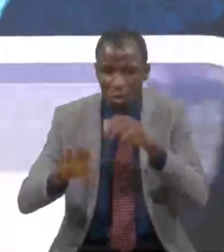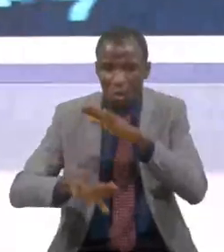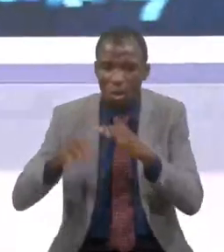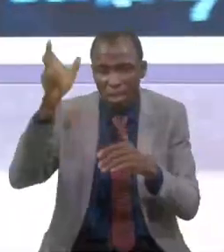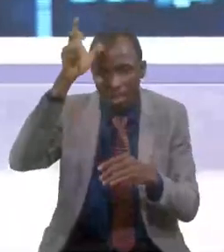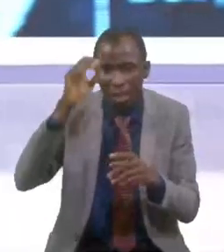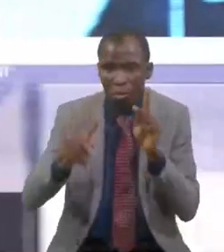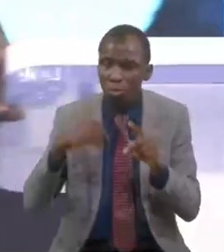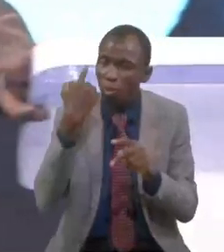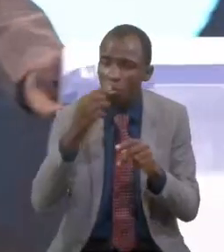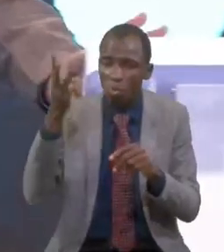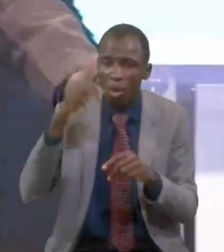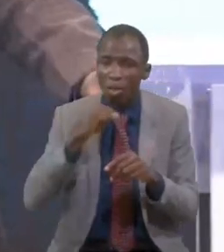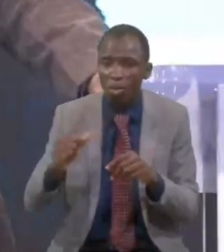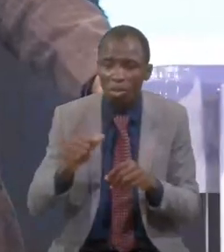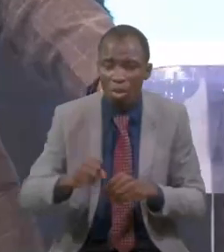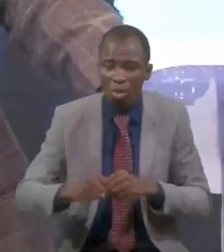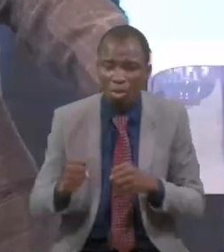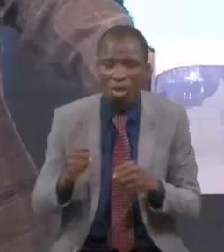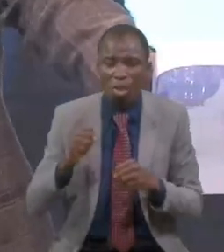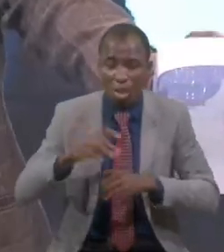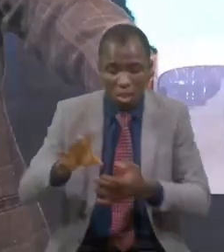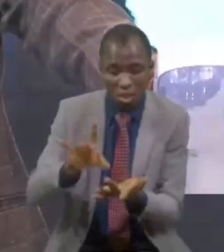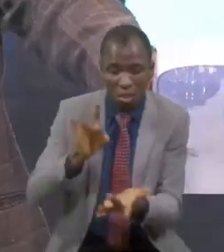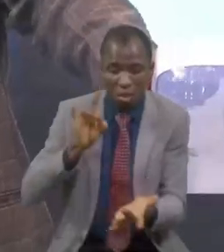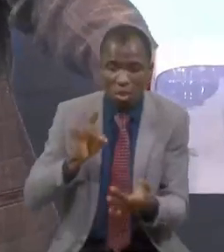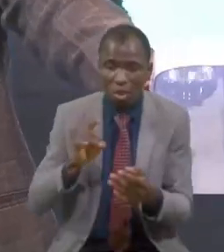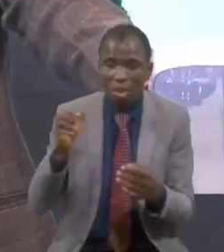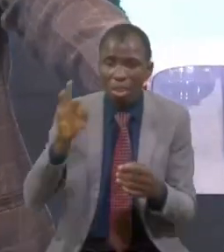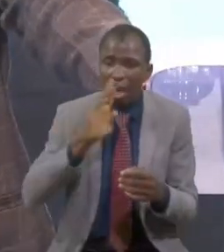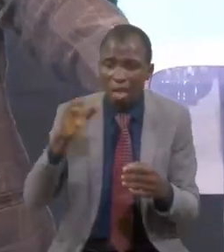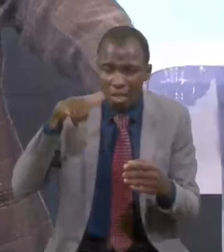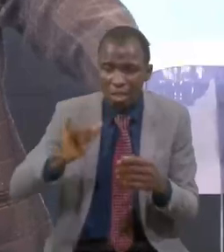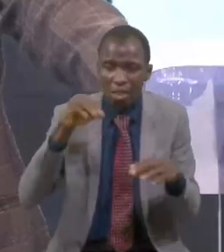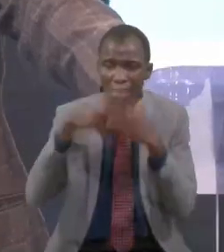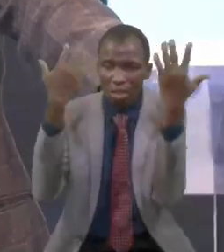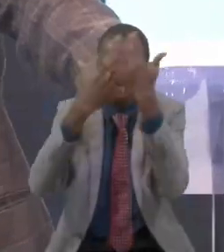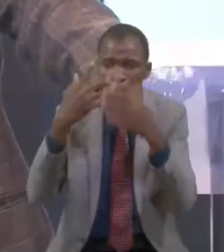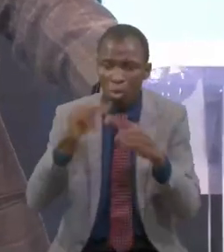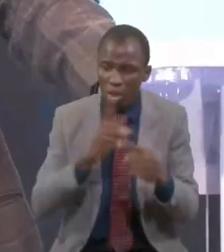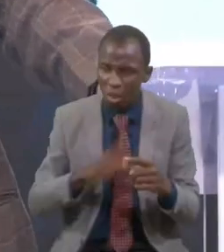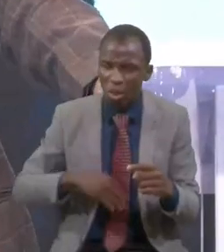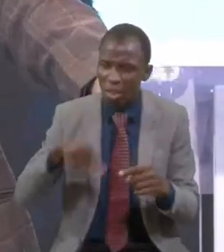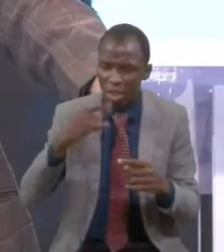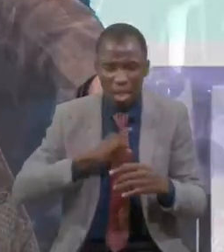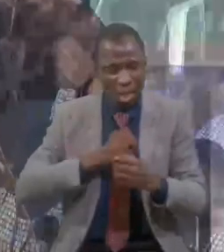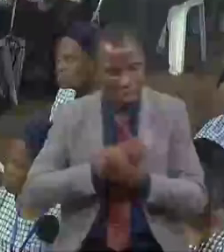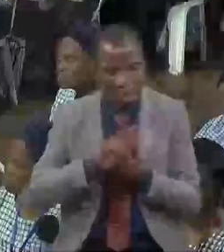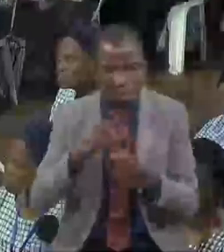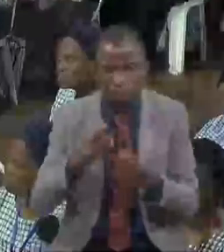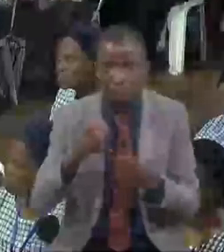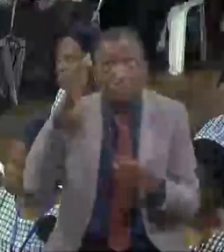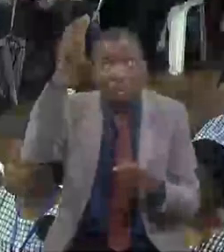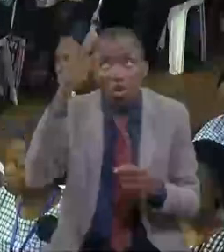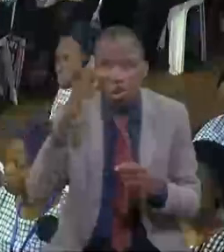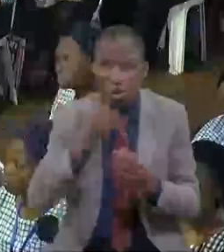gens qui ne sont pas élus sont dans les ténèbres mais Dieu dit je vous aime je t'aime dieu